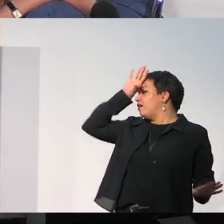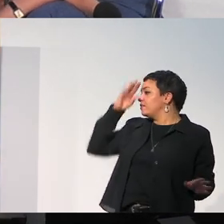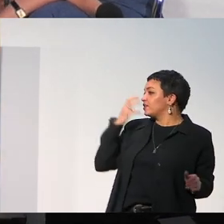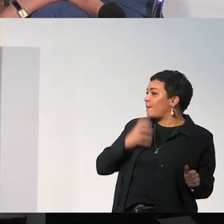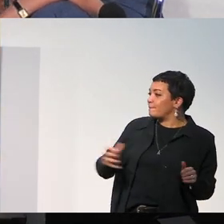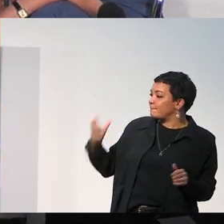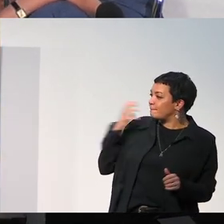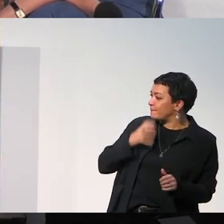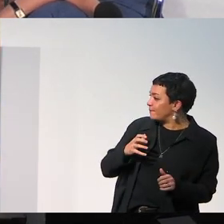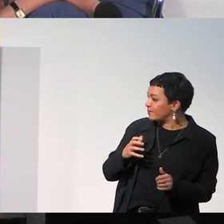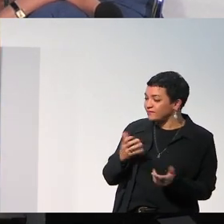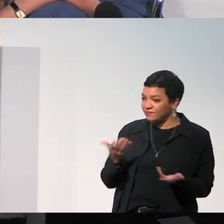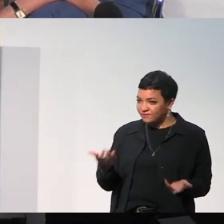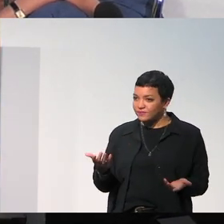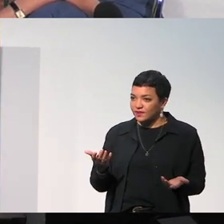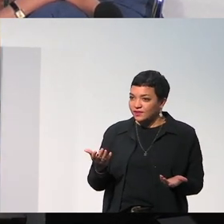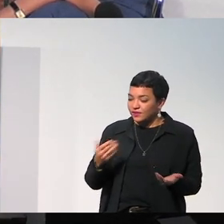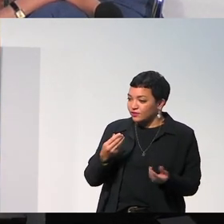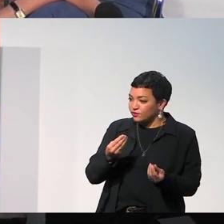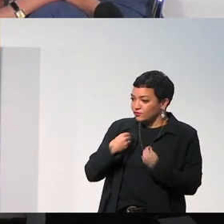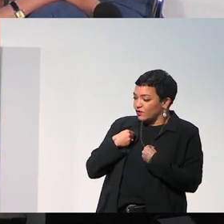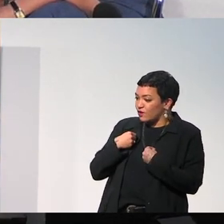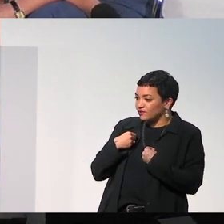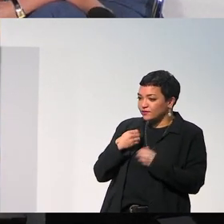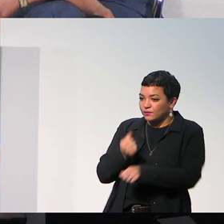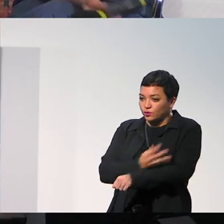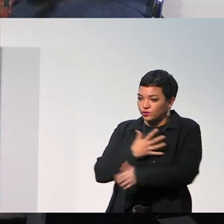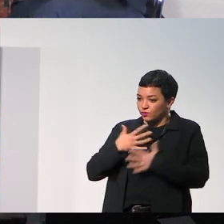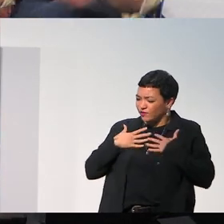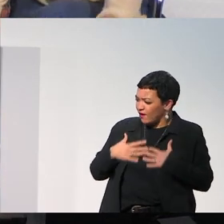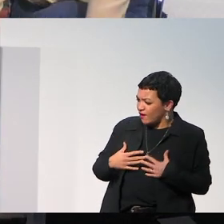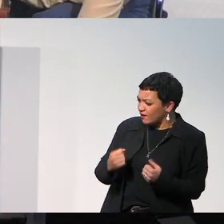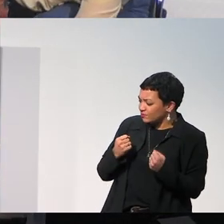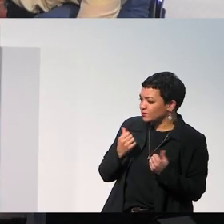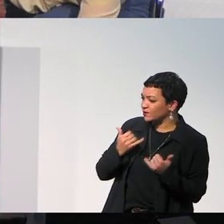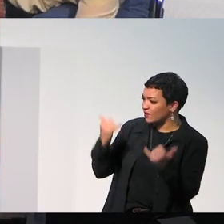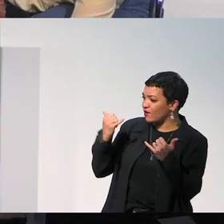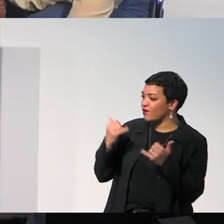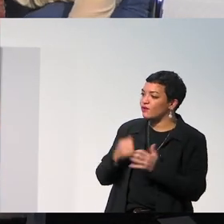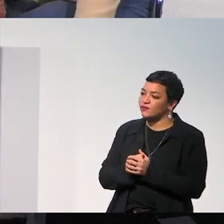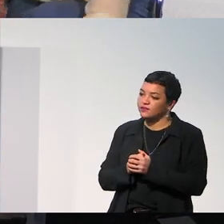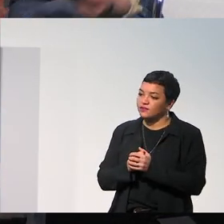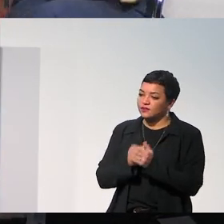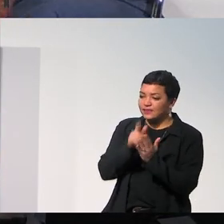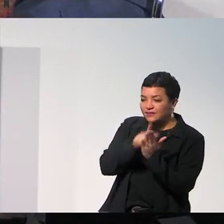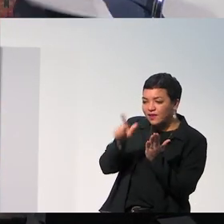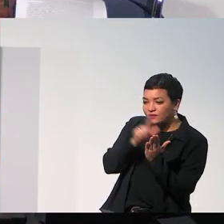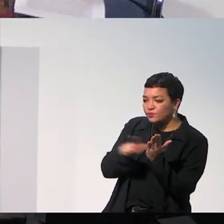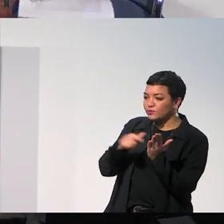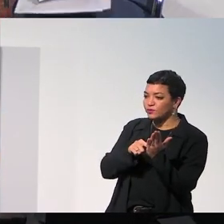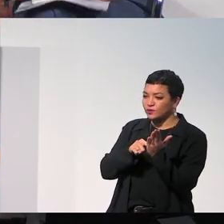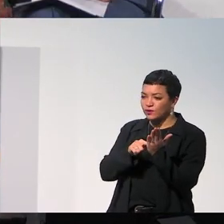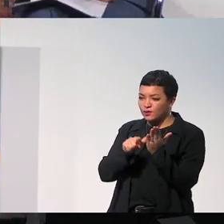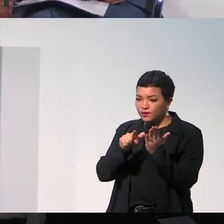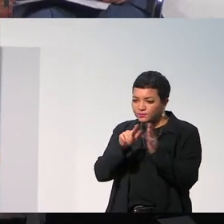drame qui m'a fait avoir des émotions physiques. Voilà, je trouve que cette littérature-là, avec cette part de